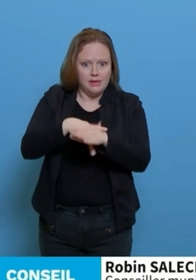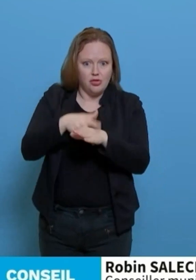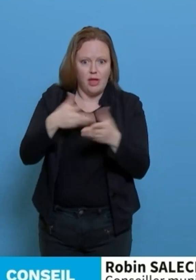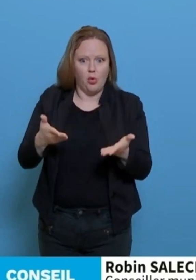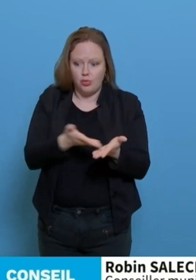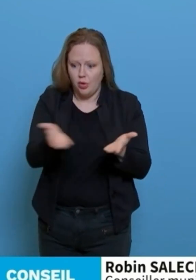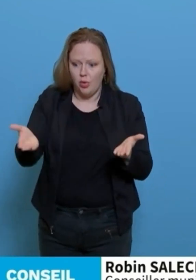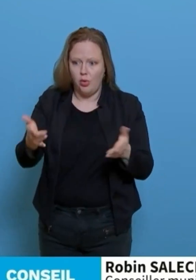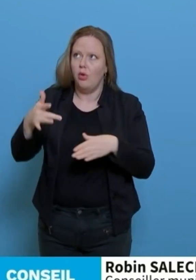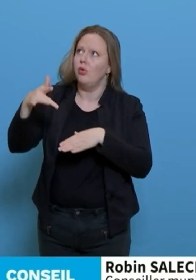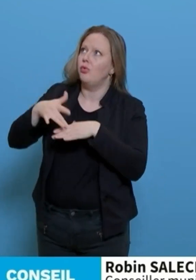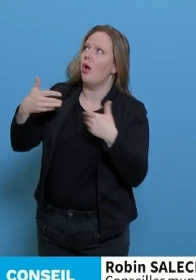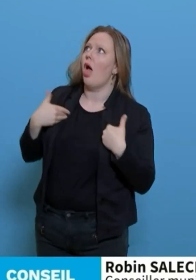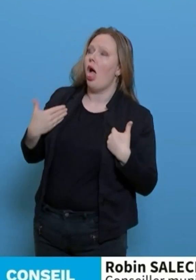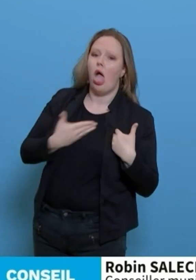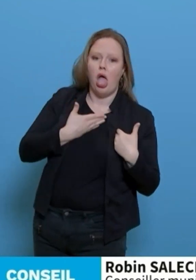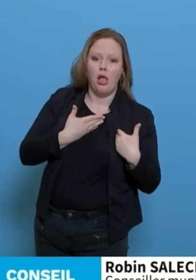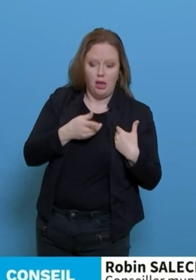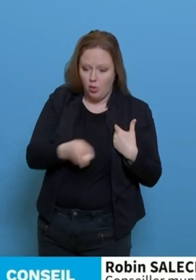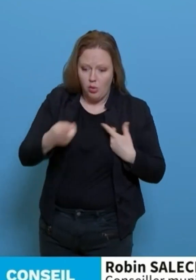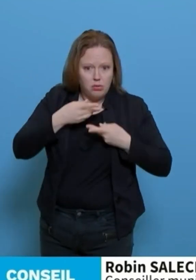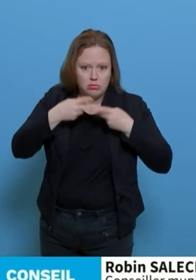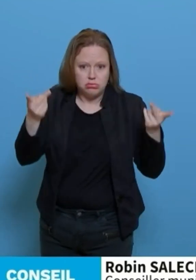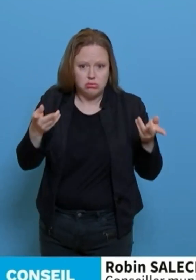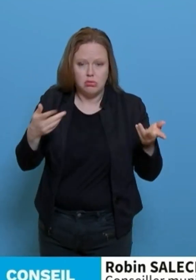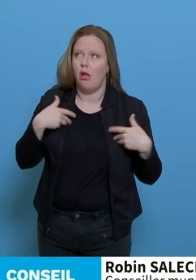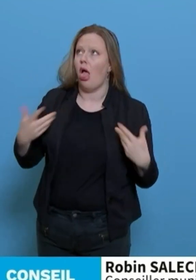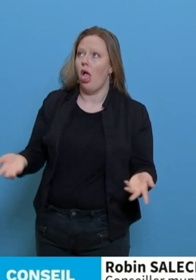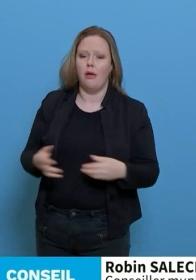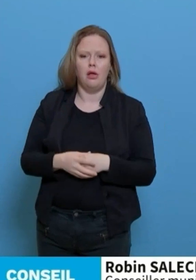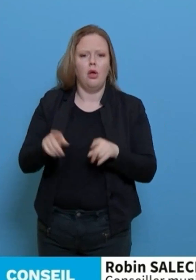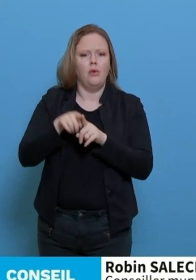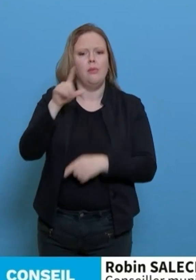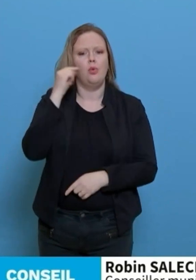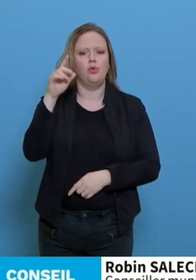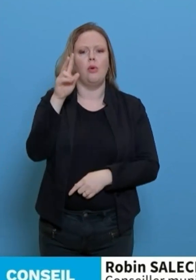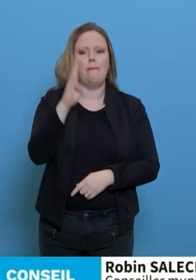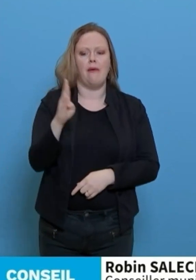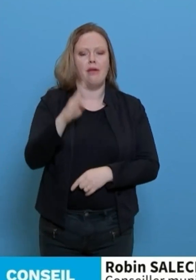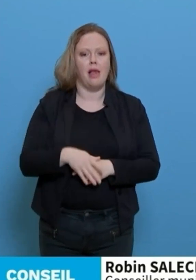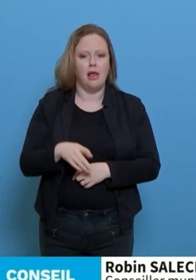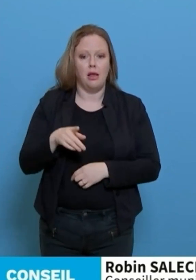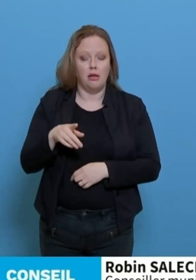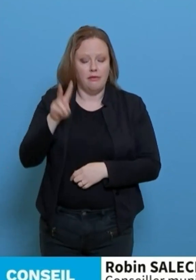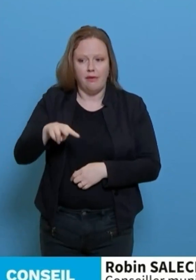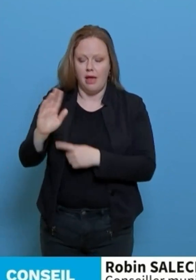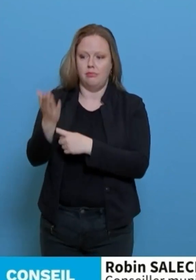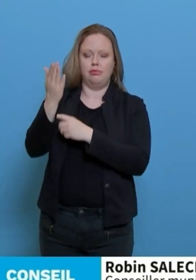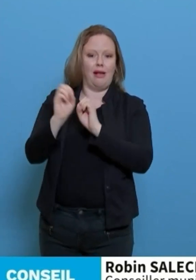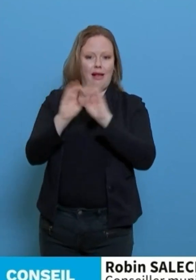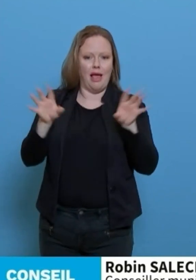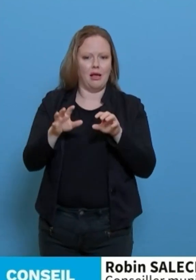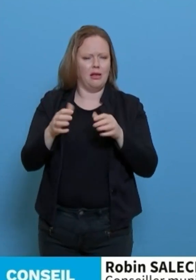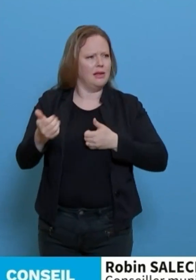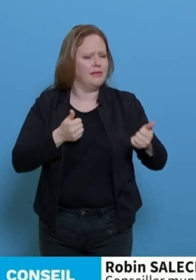victimes et que malheureusement il déplore. Et puis, Monsieur Bainvel, ça pose finalement la question cruciale du service public